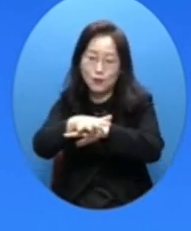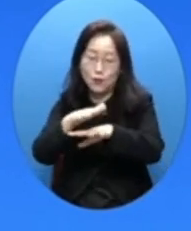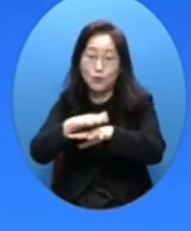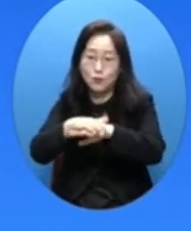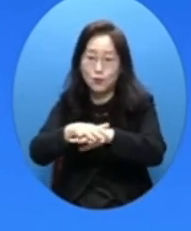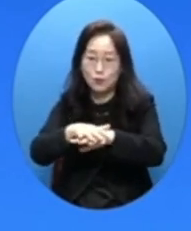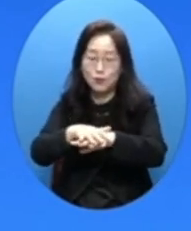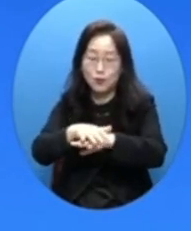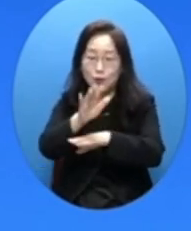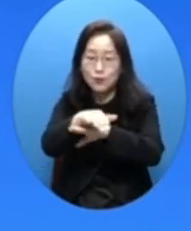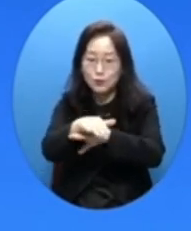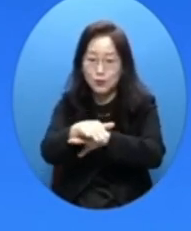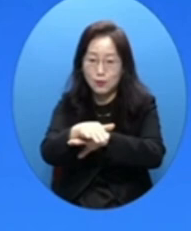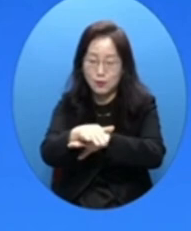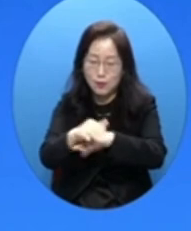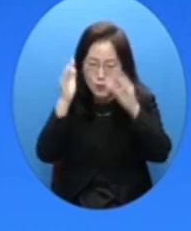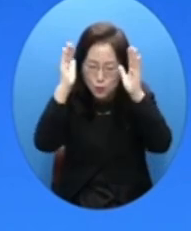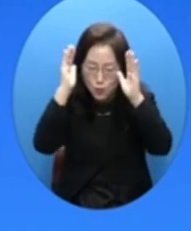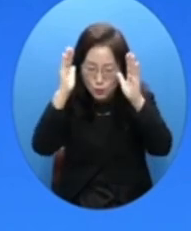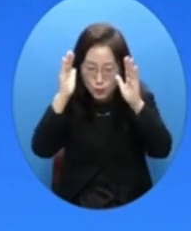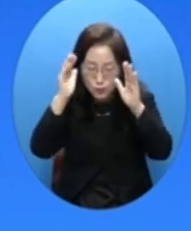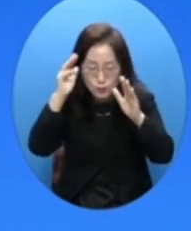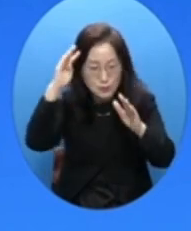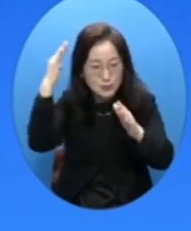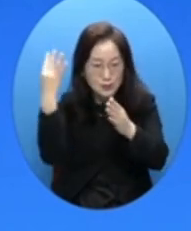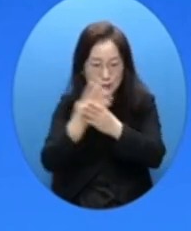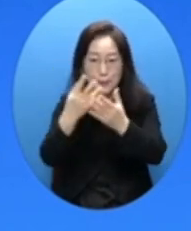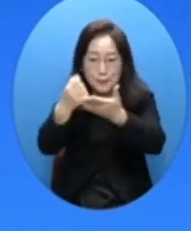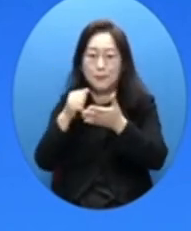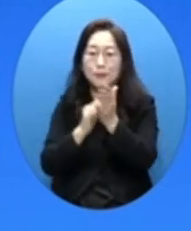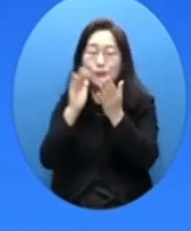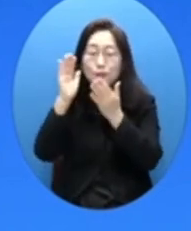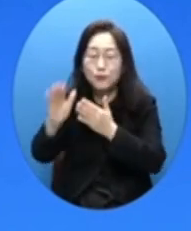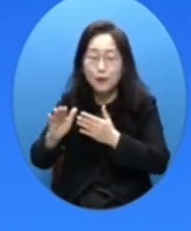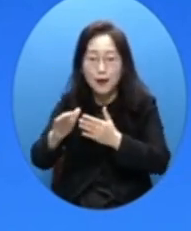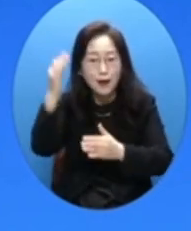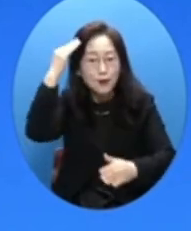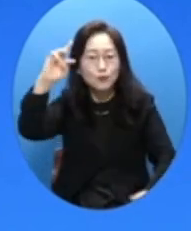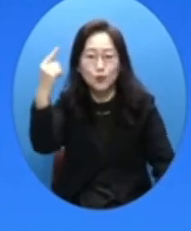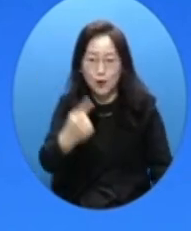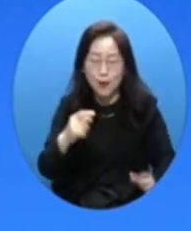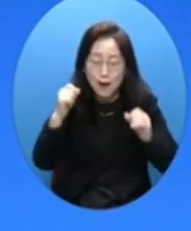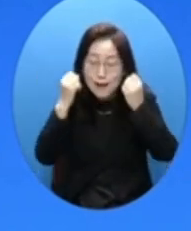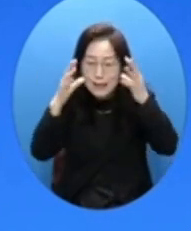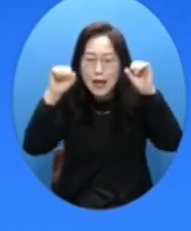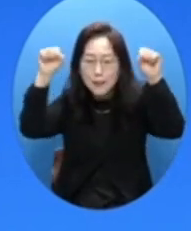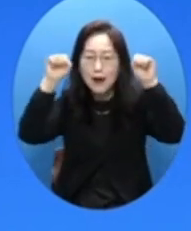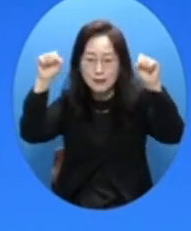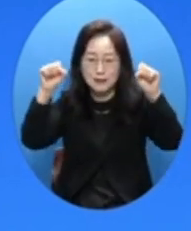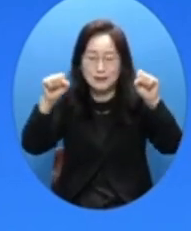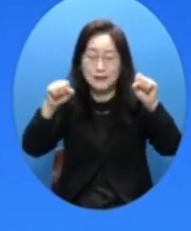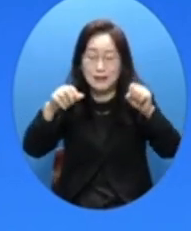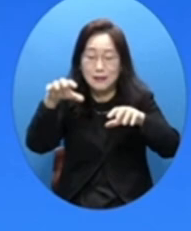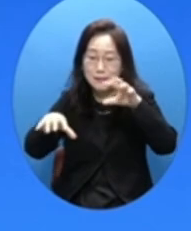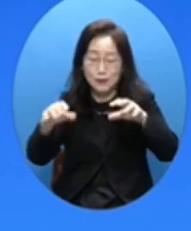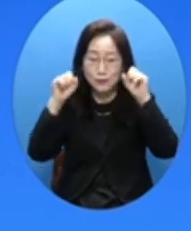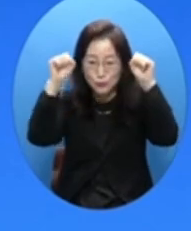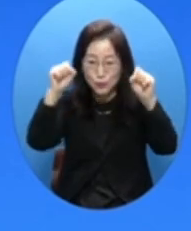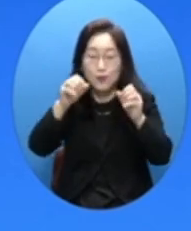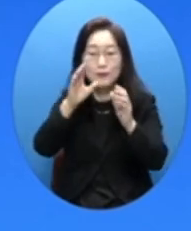하객 전문을 해서 석사를 받은 후에 함께 돌아와서 새마을운동할 때 새마을운동 담당